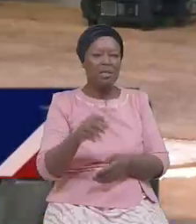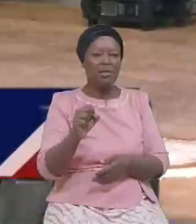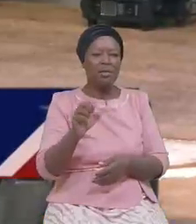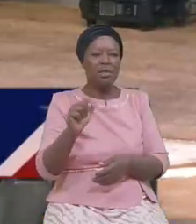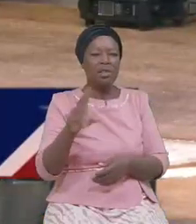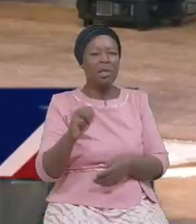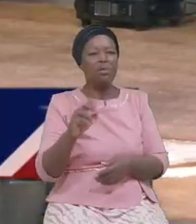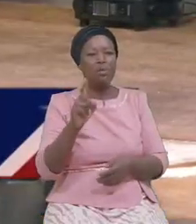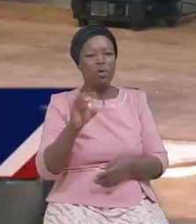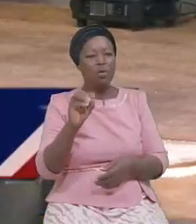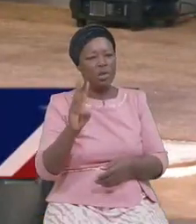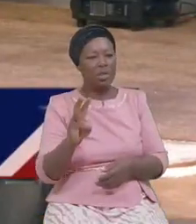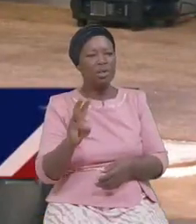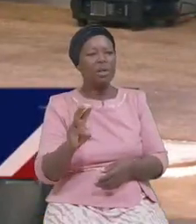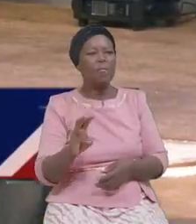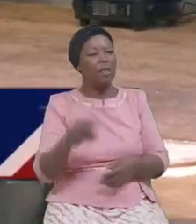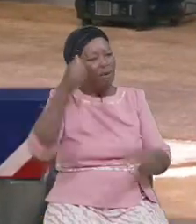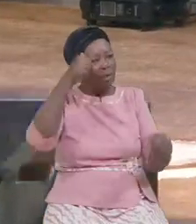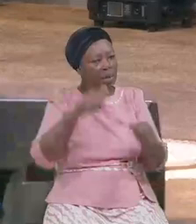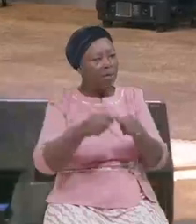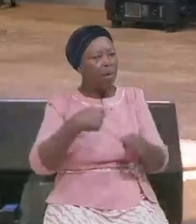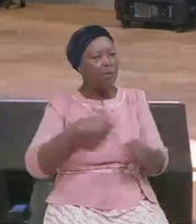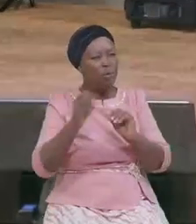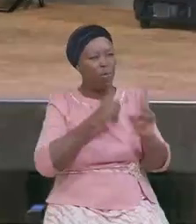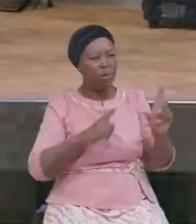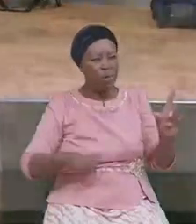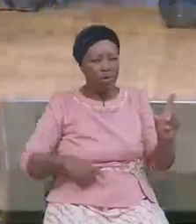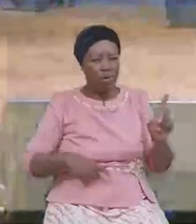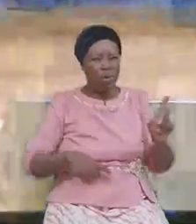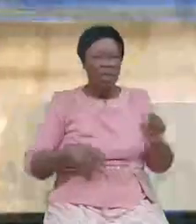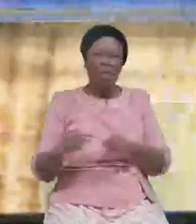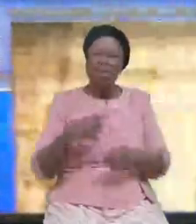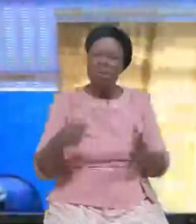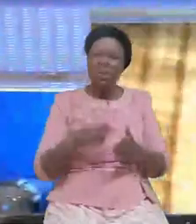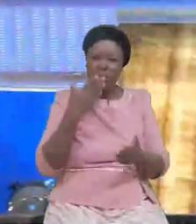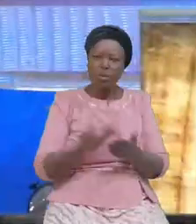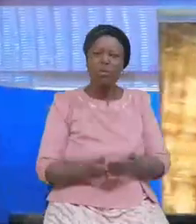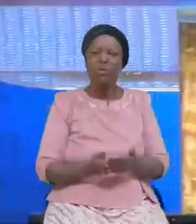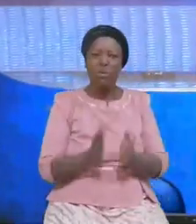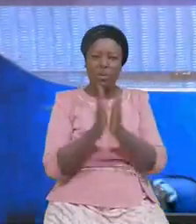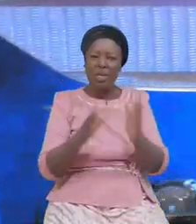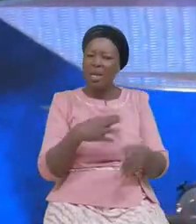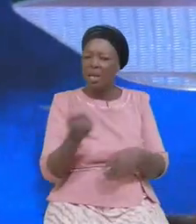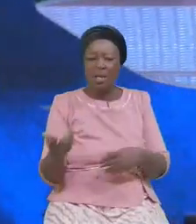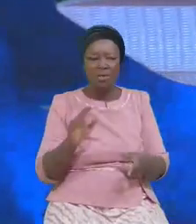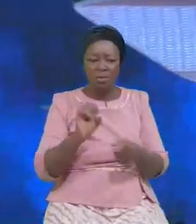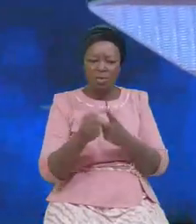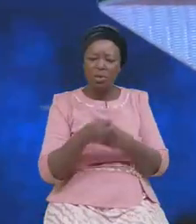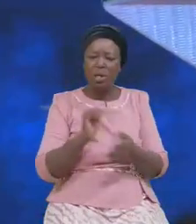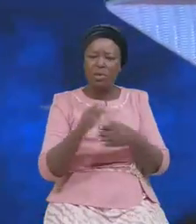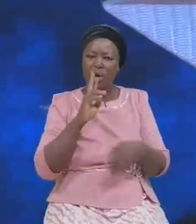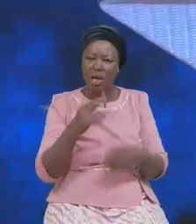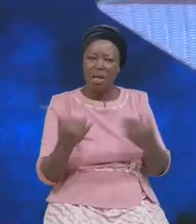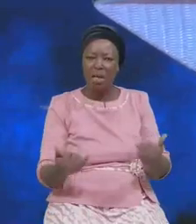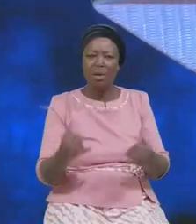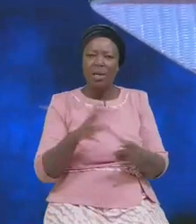Il dit, souviens-toi de moi, Seigneur. N'est-ce pas une bonne prière? Éternel, souviens-toi de moi. Quelle que soit la situation dans laquelle tu te trouves, tu es un enfant de